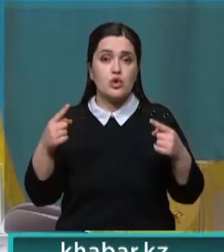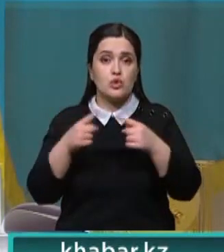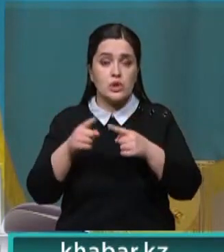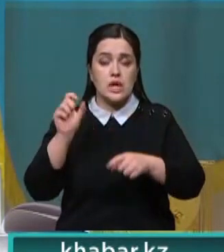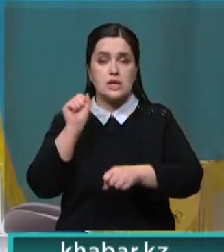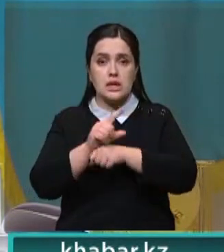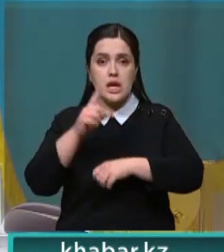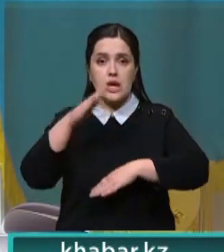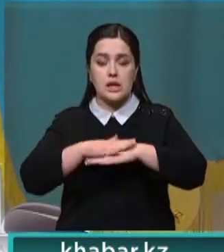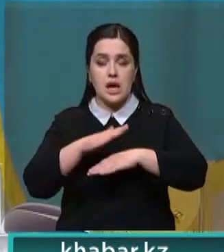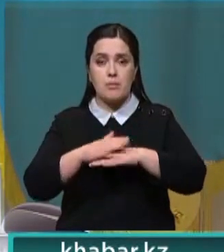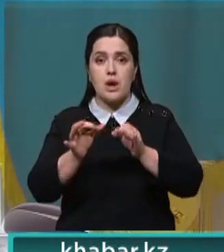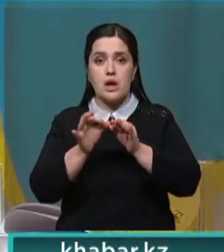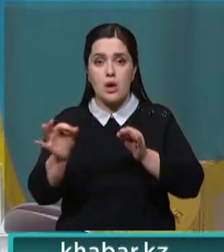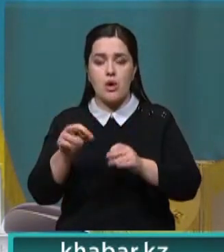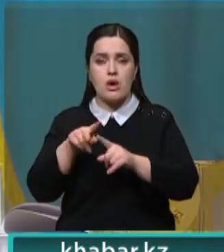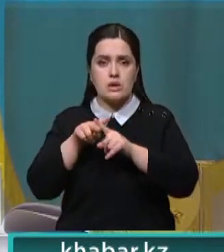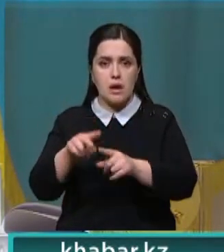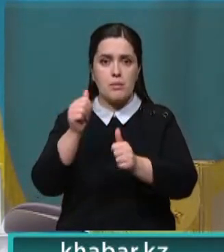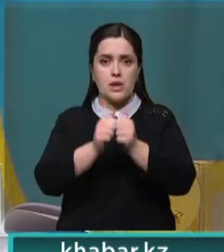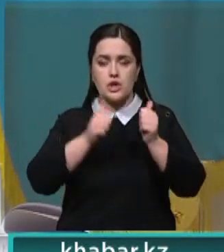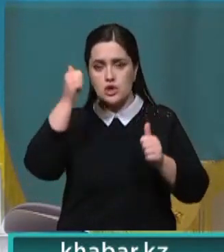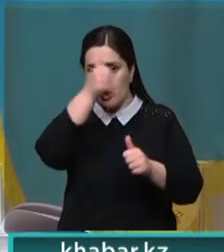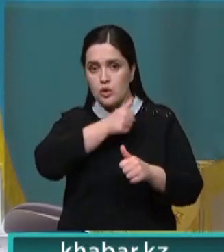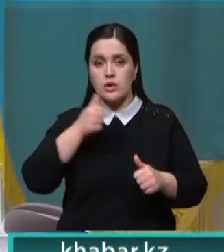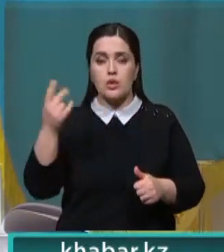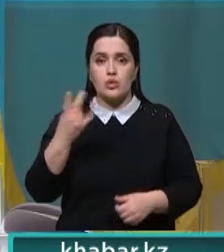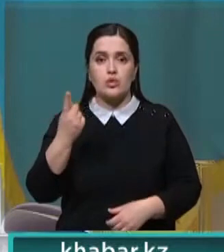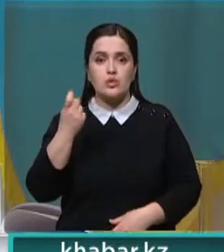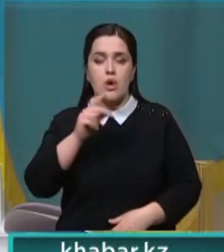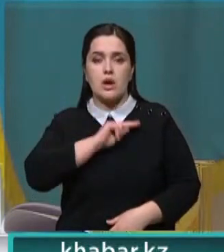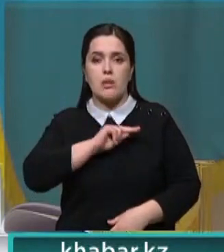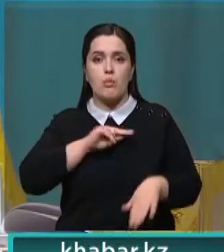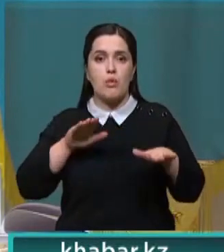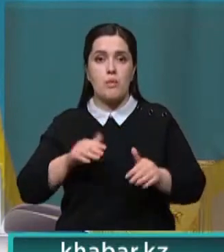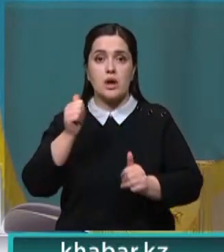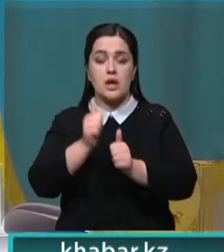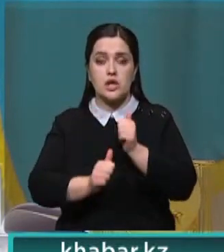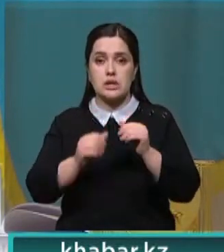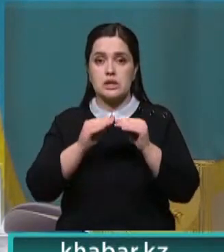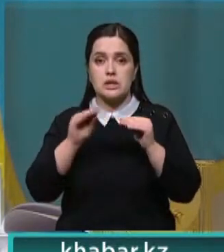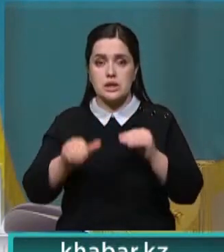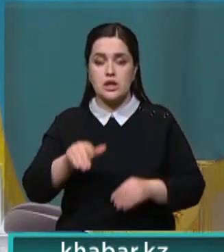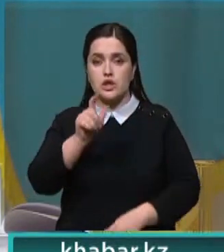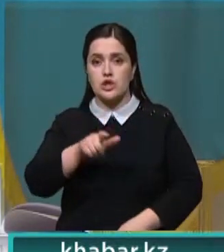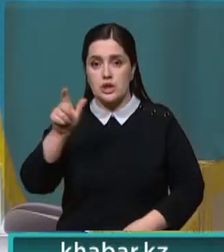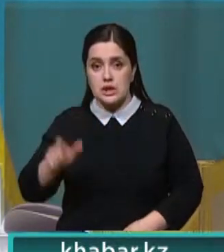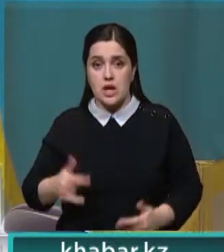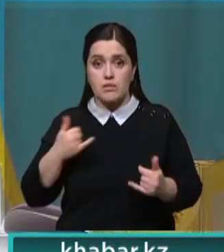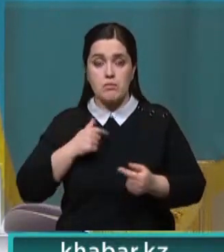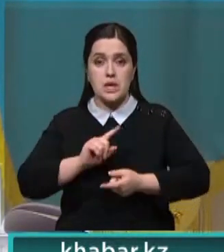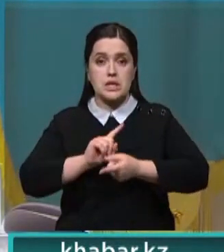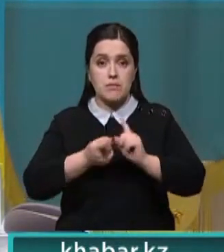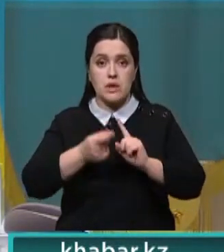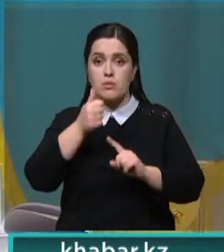акимам районов. Следует обязать их ежегодно создавать не менее 100 рабочих мест на каждые 10 тысяч жителей. Теперь мы изменим